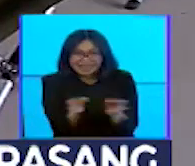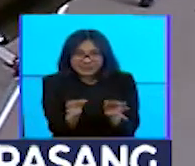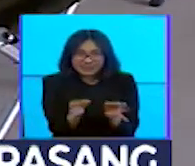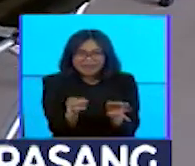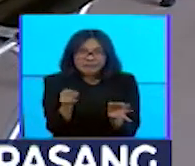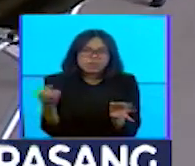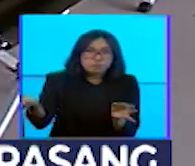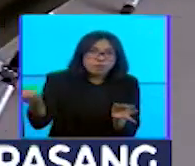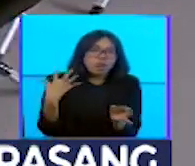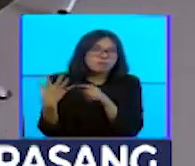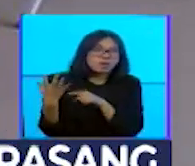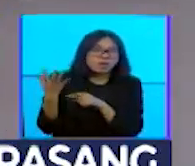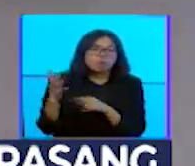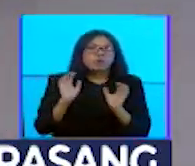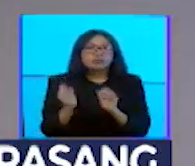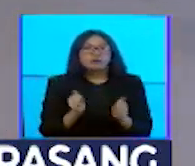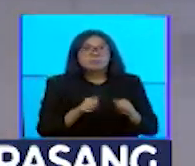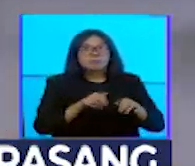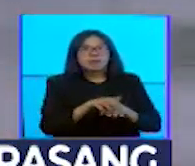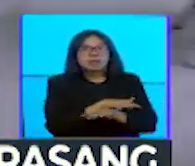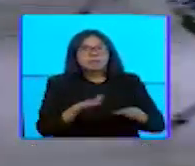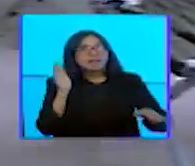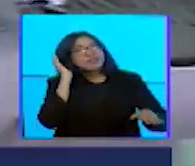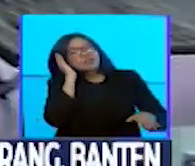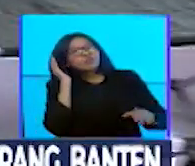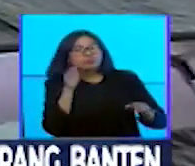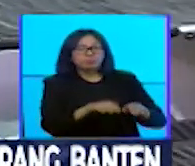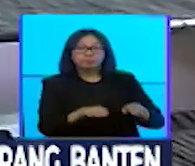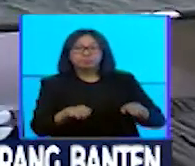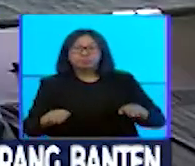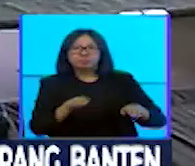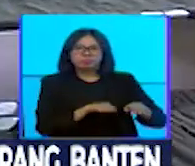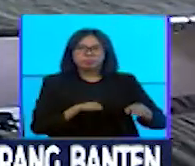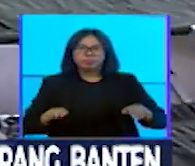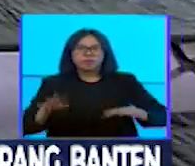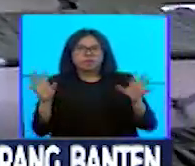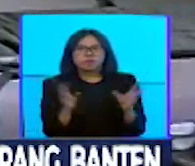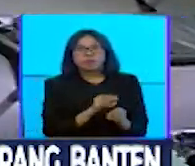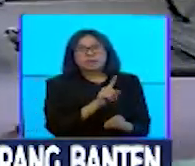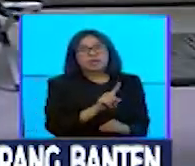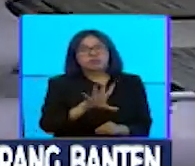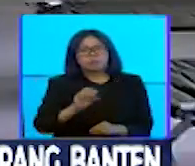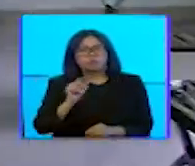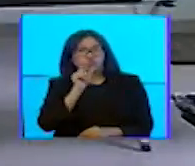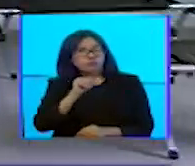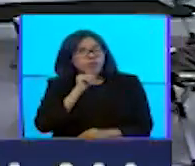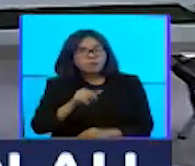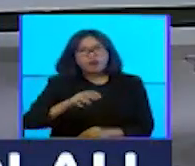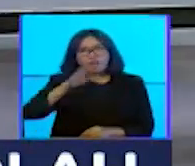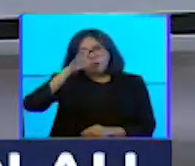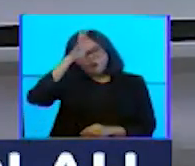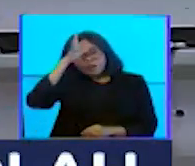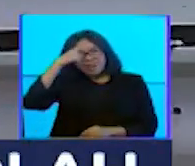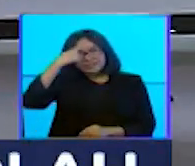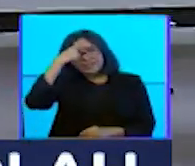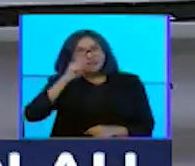setidaknya 150 tempat tidur untuk pasien positif covert nineteen untuk lokasi